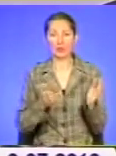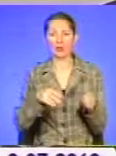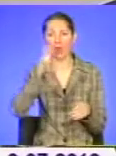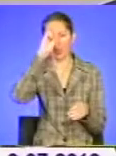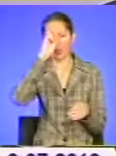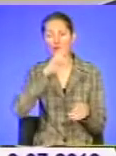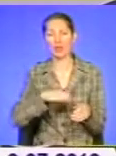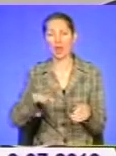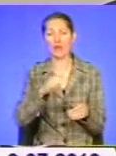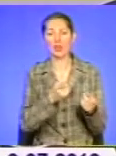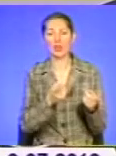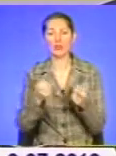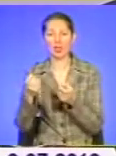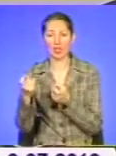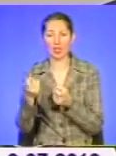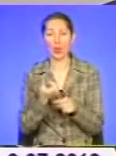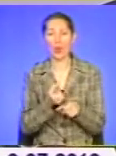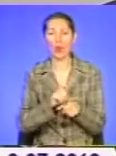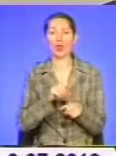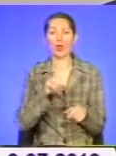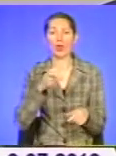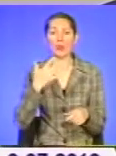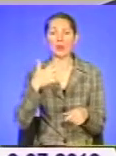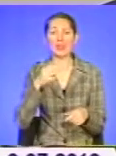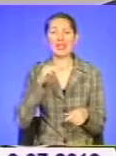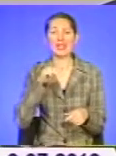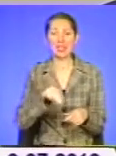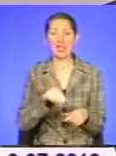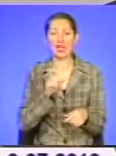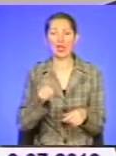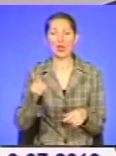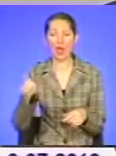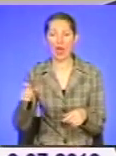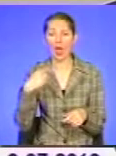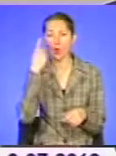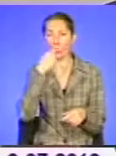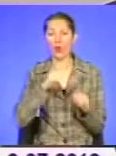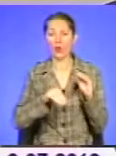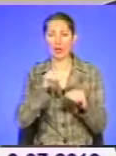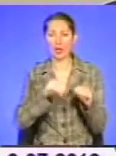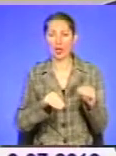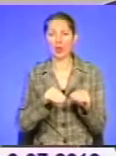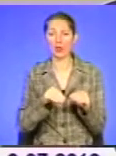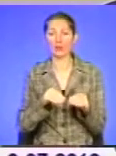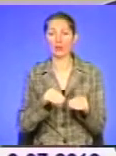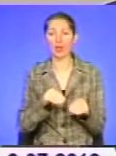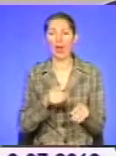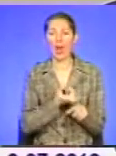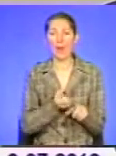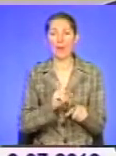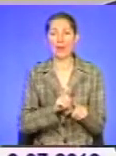понад 50 тисяч чоловік особового складу та більше 10 тисяч